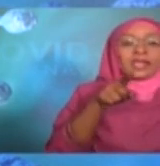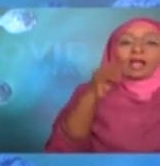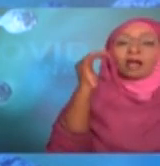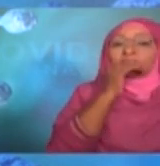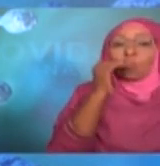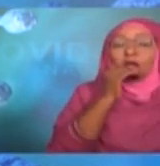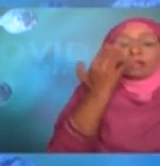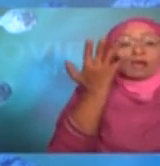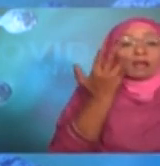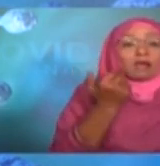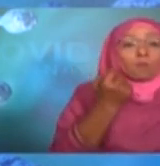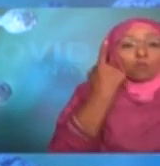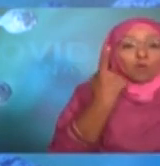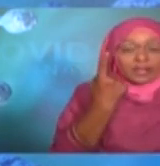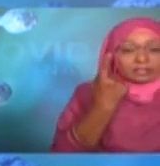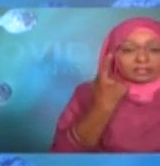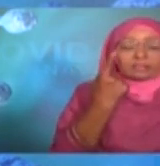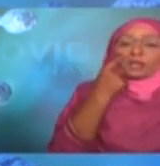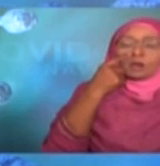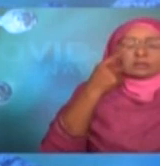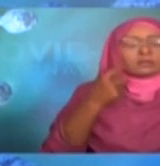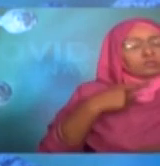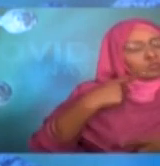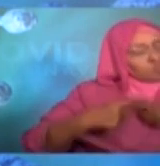رقم 1 الذي لا يزال ساريا،